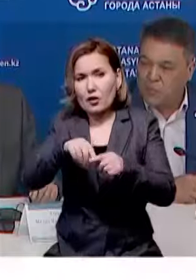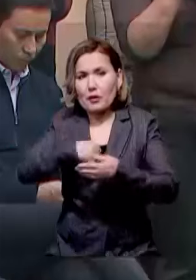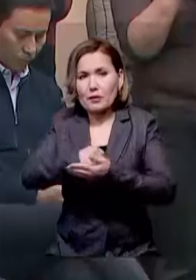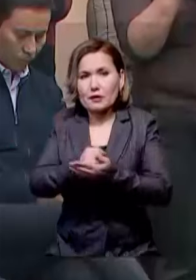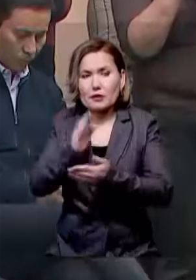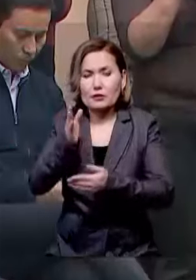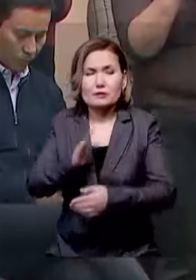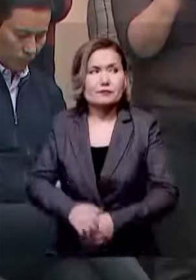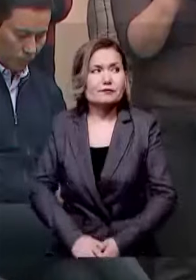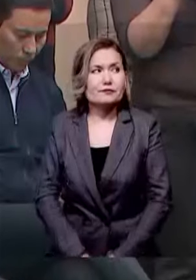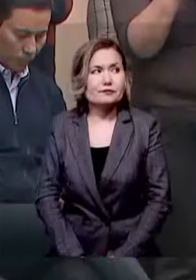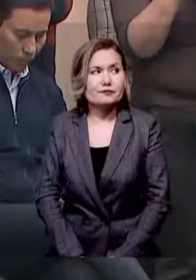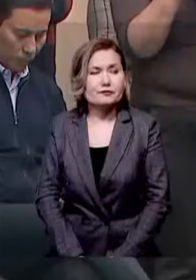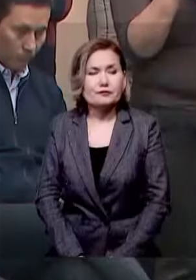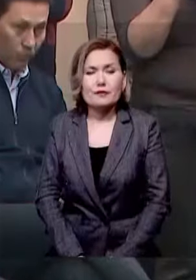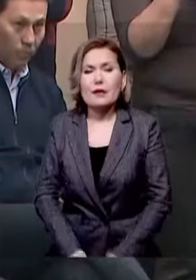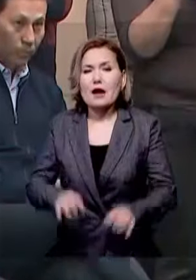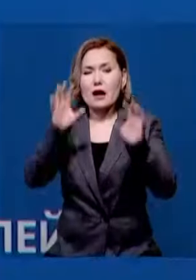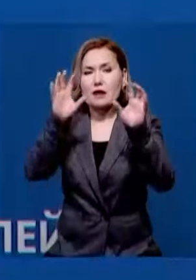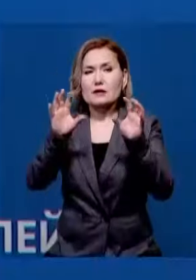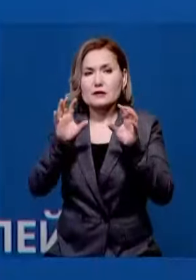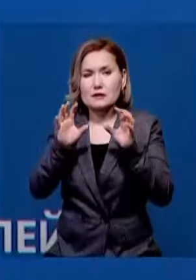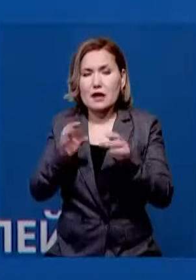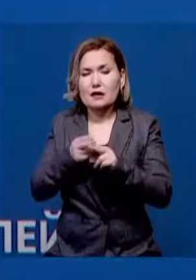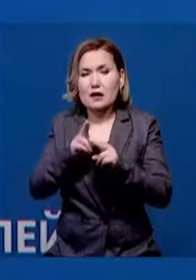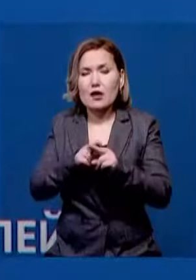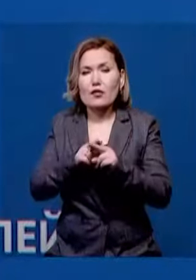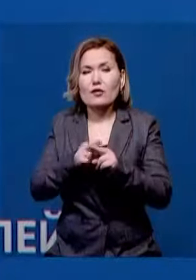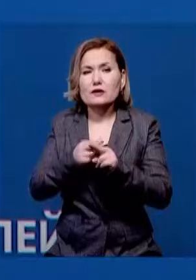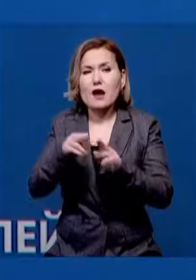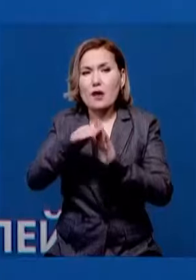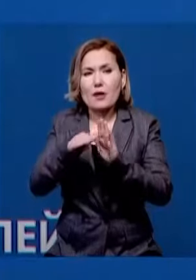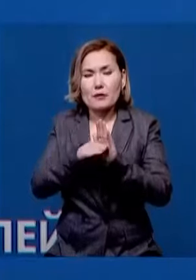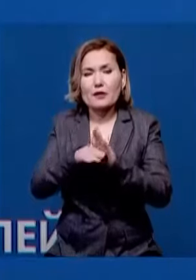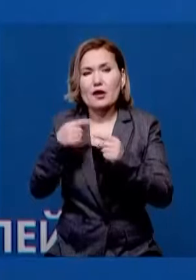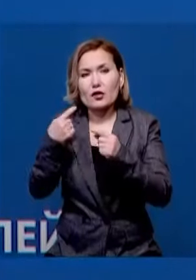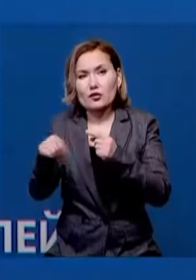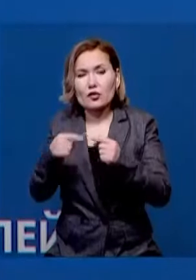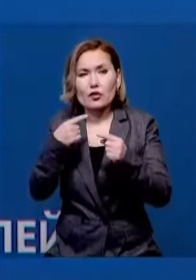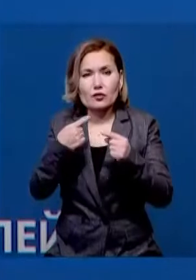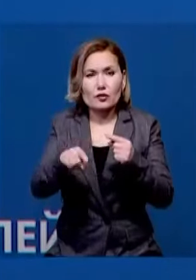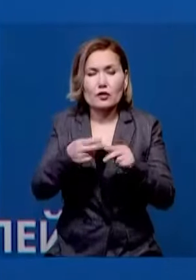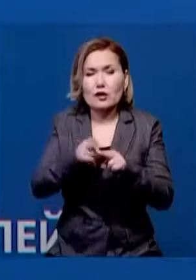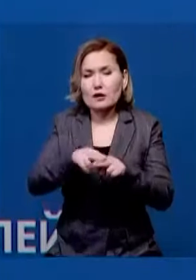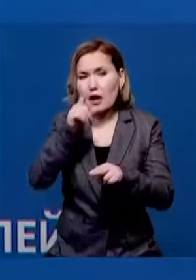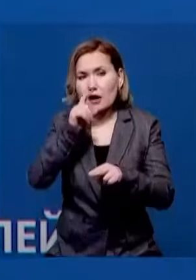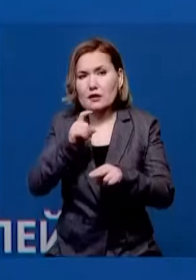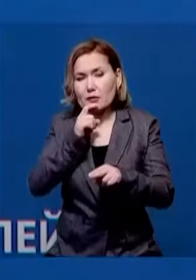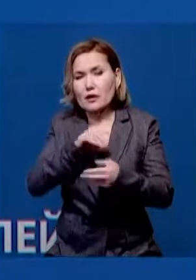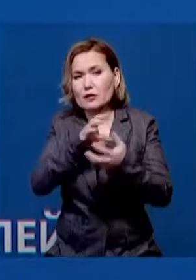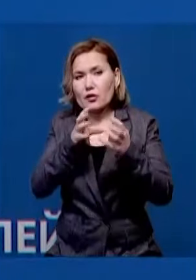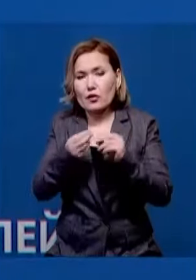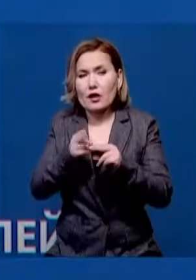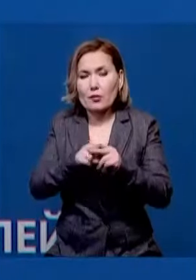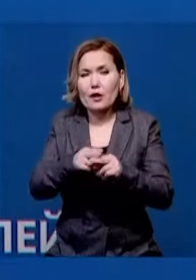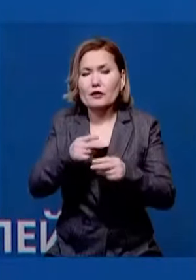бекітеді. Противоречит друг другу. Заңның баптары бір-біріне қайшы келеді. Ал құрылыс саласының мамандарын сертификаттауда өзін-өзі реттеуші ұйымға